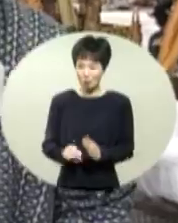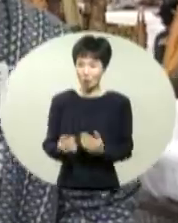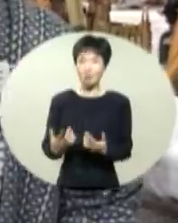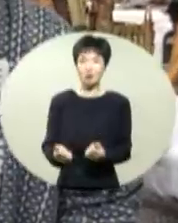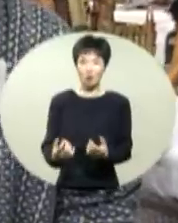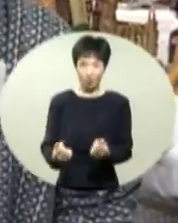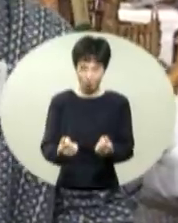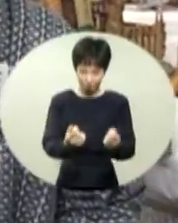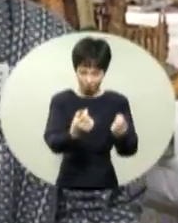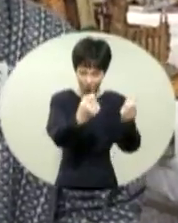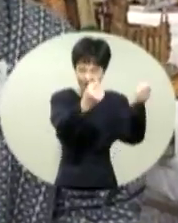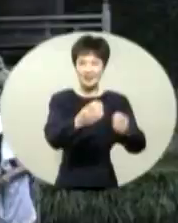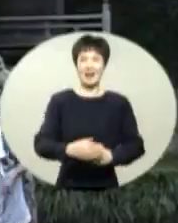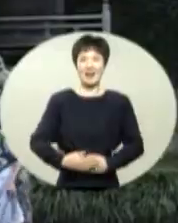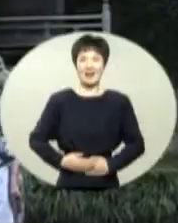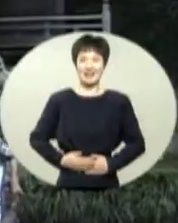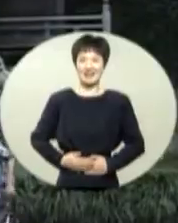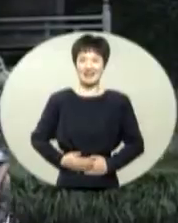の。